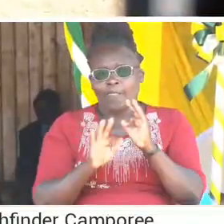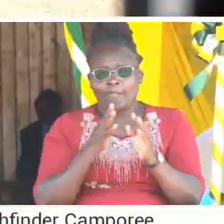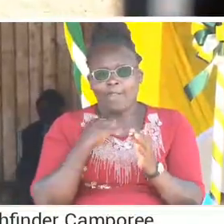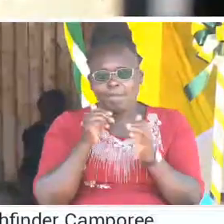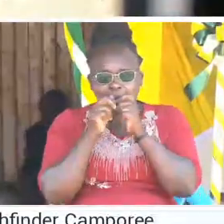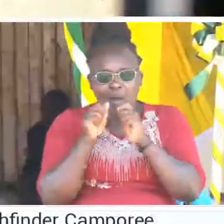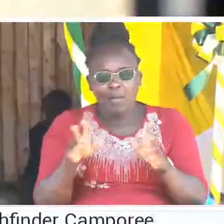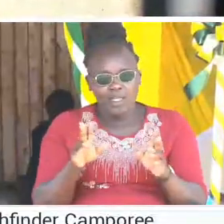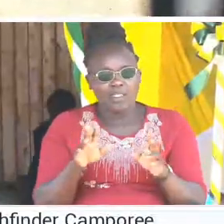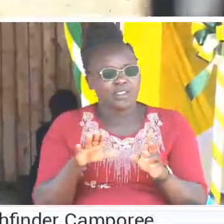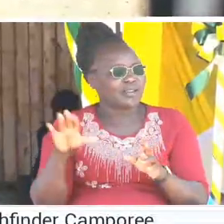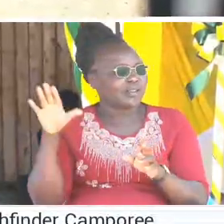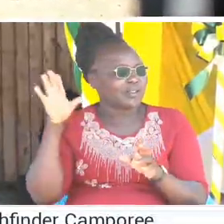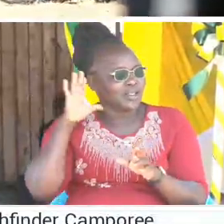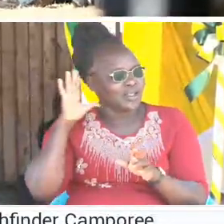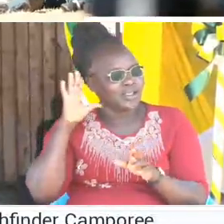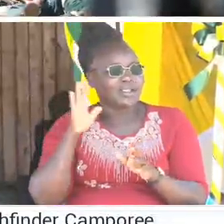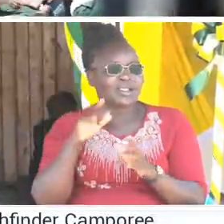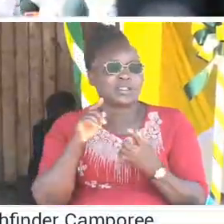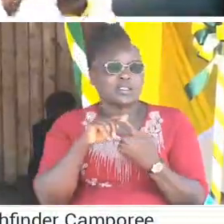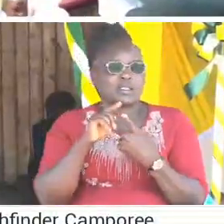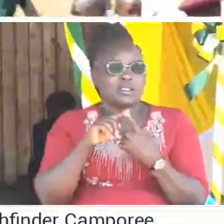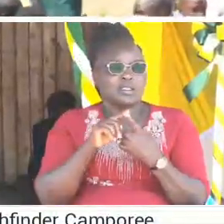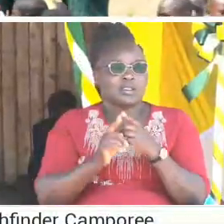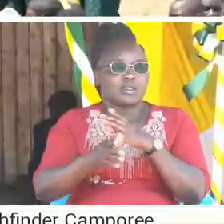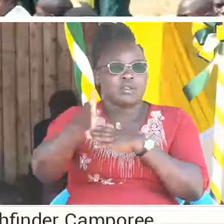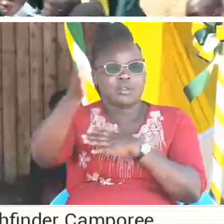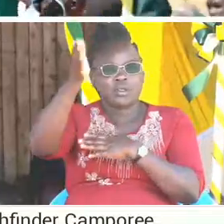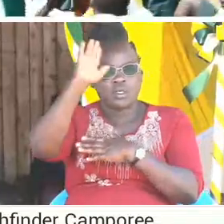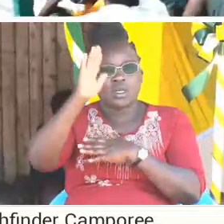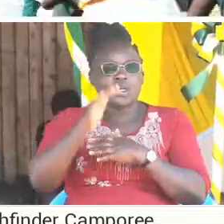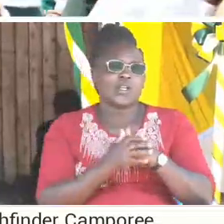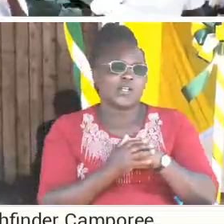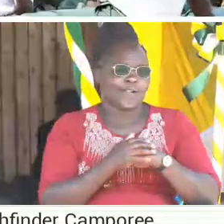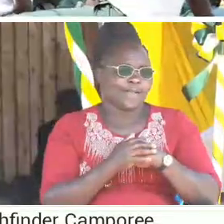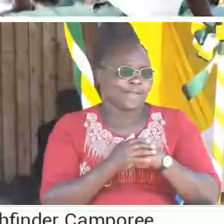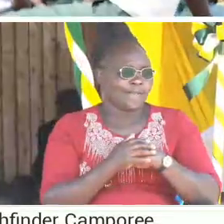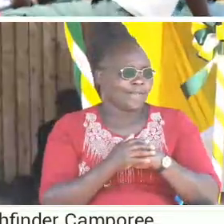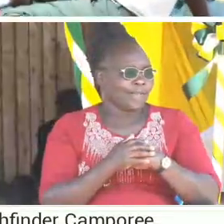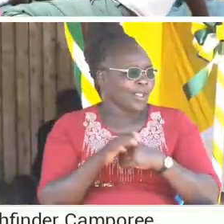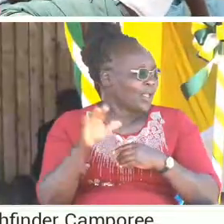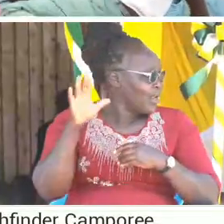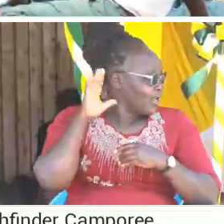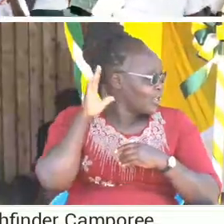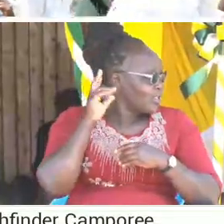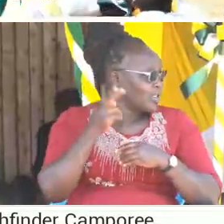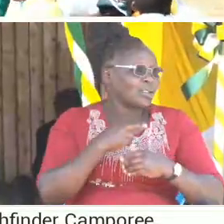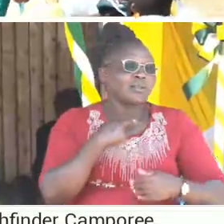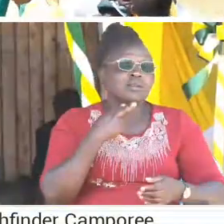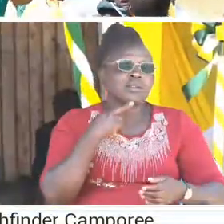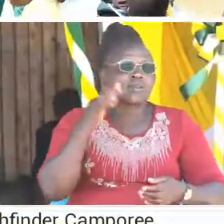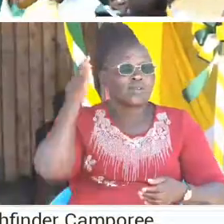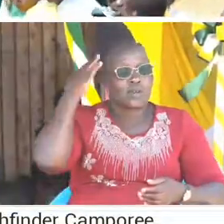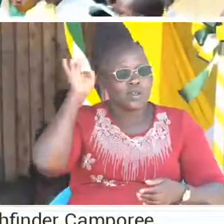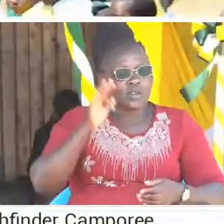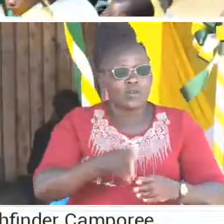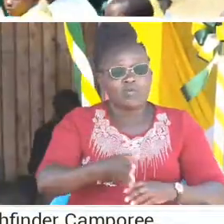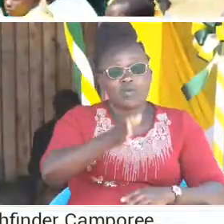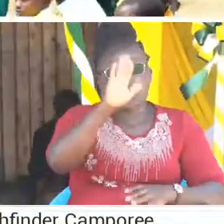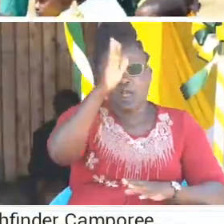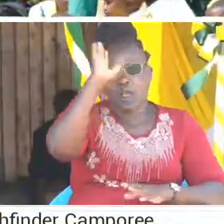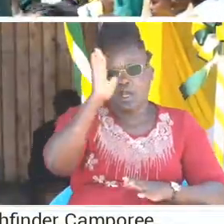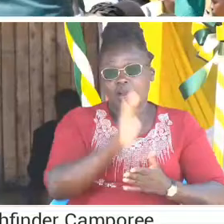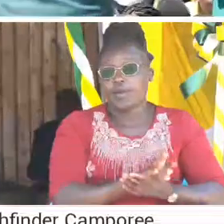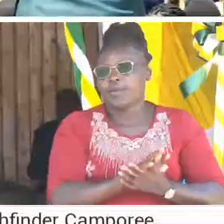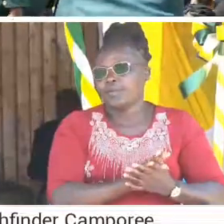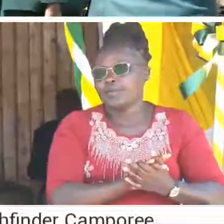wako. Kama unataka fanaka, sikiliza sauti ya Mungu. Sikia anachosema. Ukisikia sauti ya Mungu ni kitu gani